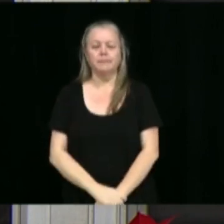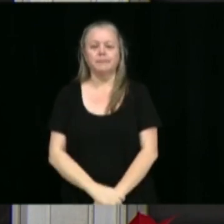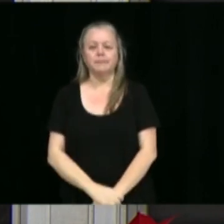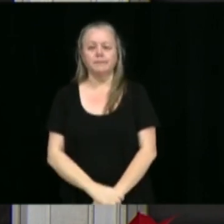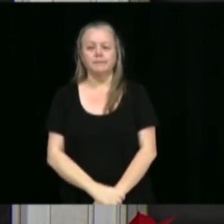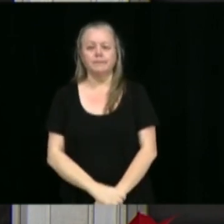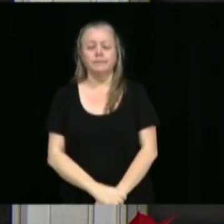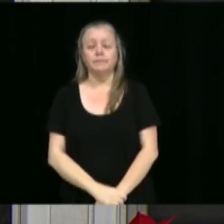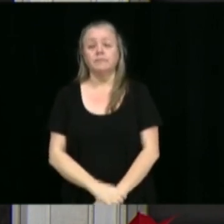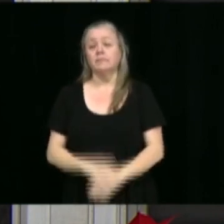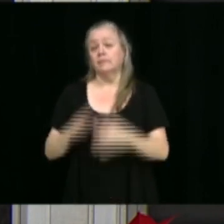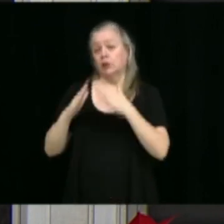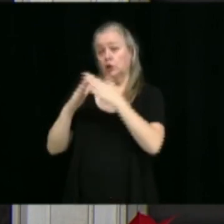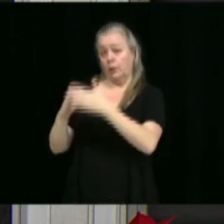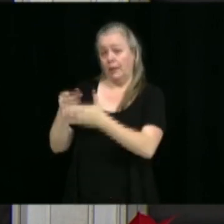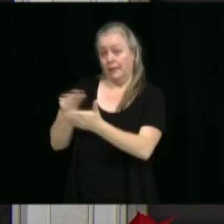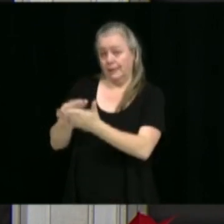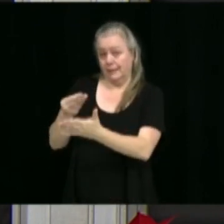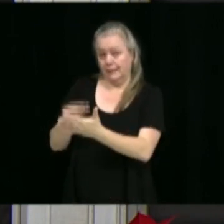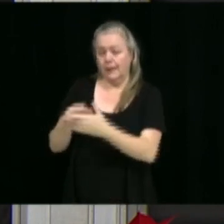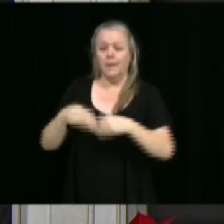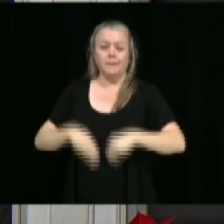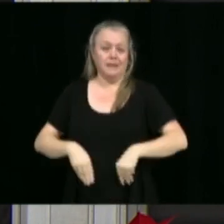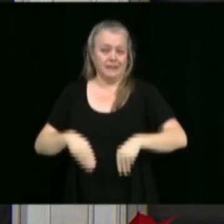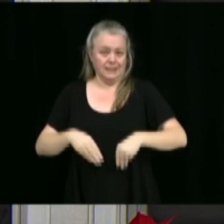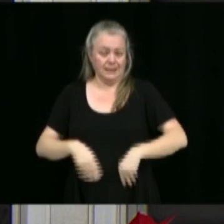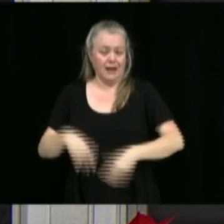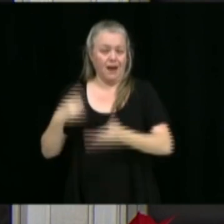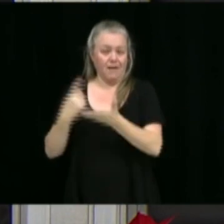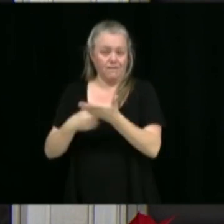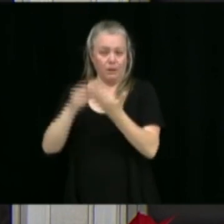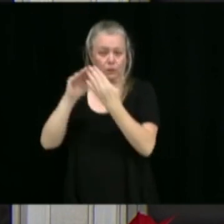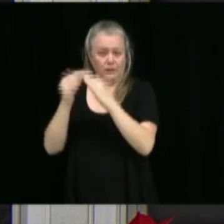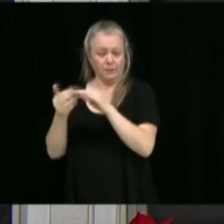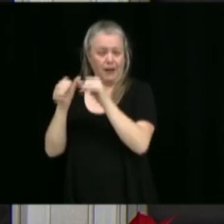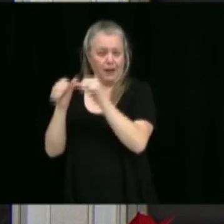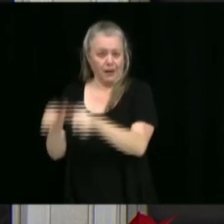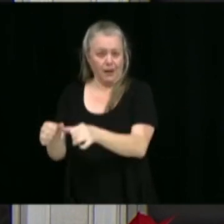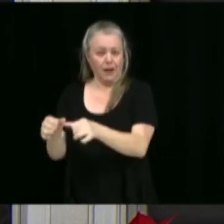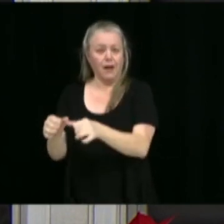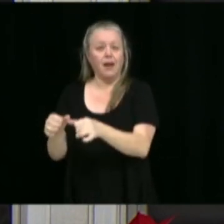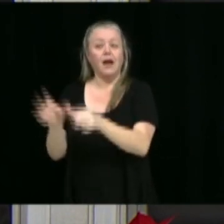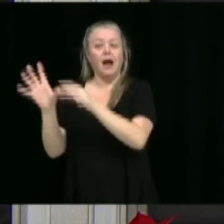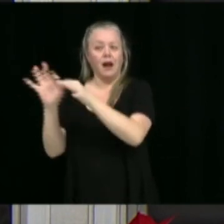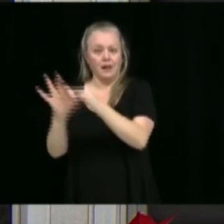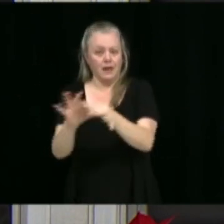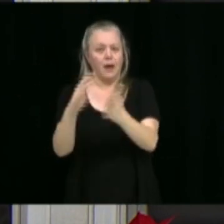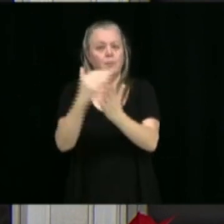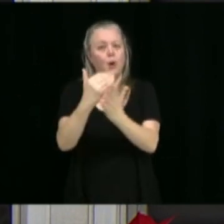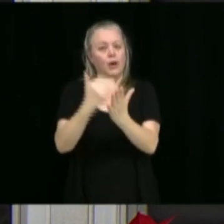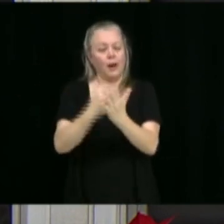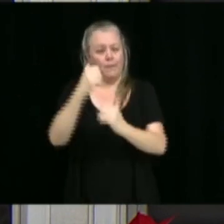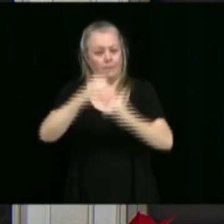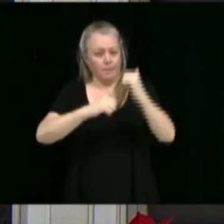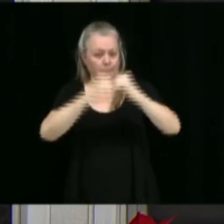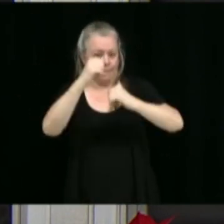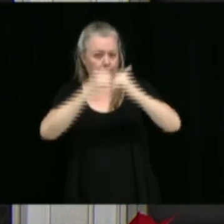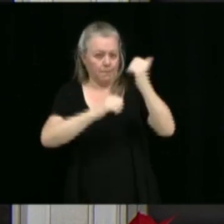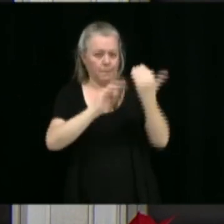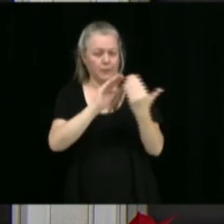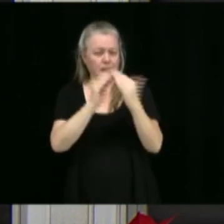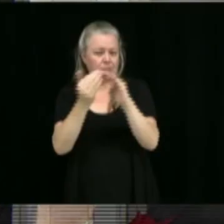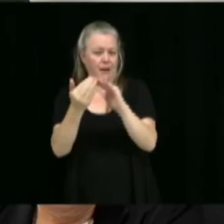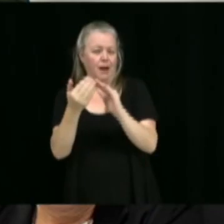2024. Demande financière à être formulée auprès du ministère des Affaires municipales et de l'Habitation dans le cadre du programme d'infrastructure municipale